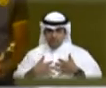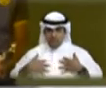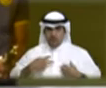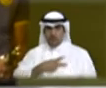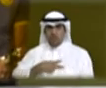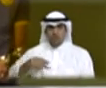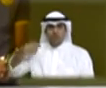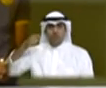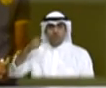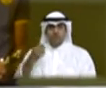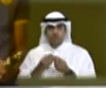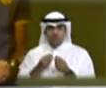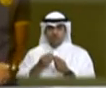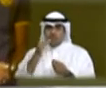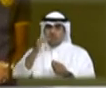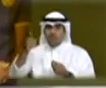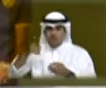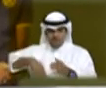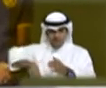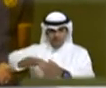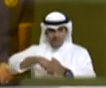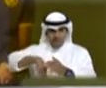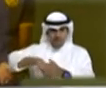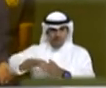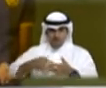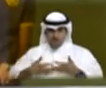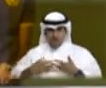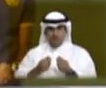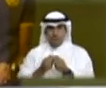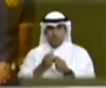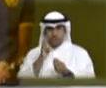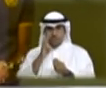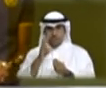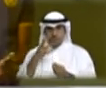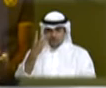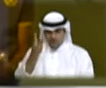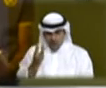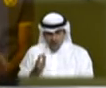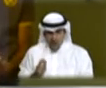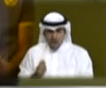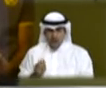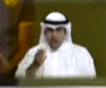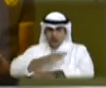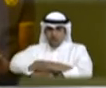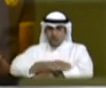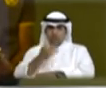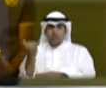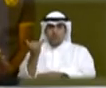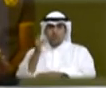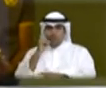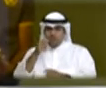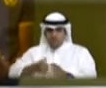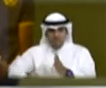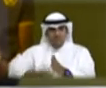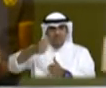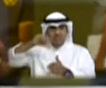ومن العموم، حتى اللاعبين كانوا في تعاون معنا من الجانب السلوكي من الجانب الأخلاقي، بغض النظر عن موضوع الفوز والخسارة، هي كرة قدم بالأخير وإحنا